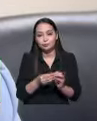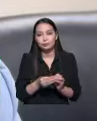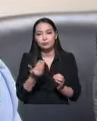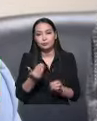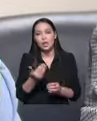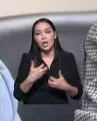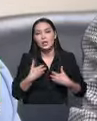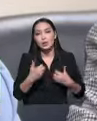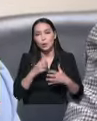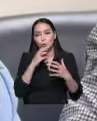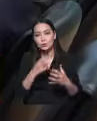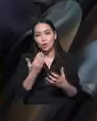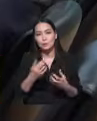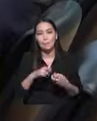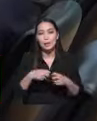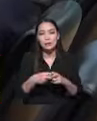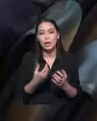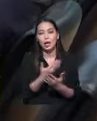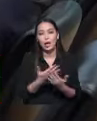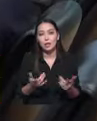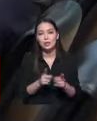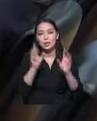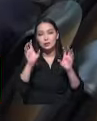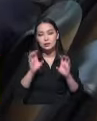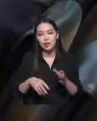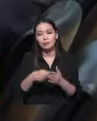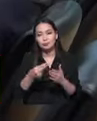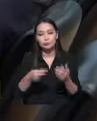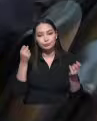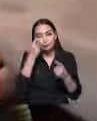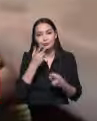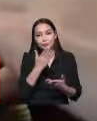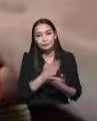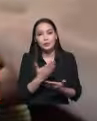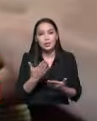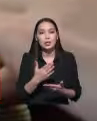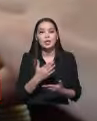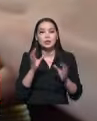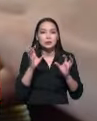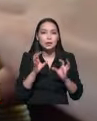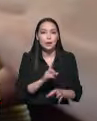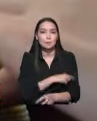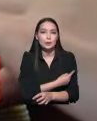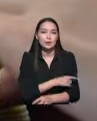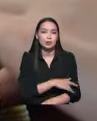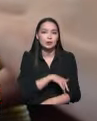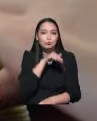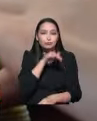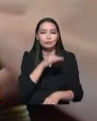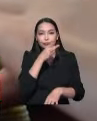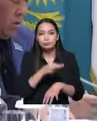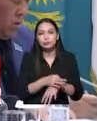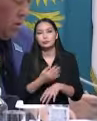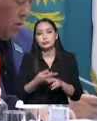аясында әзірленген денсаулық сақтау мәселелер жөніндегі заңға қол қойғаны белгілі. Заң мен медицина қызметкерлерінің кәсіби жауапкершілігін сақтандыру